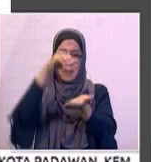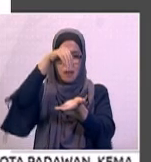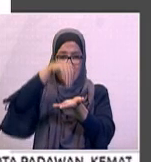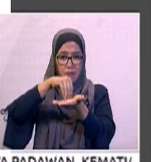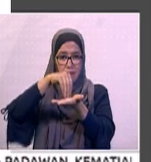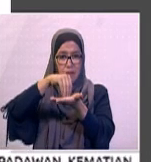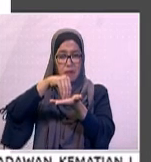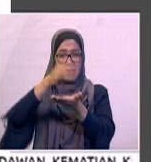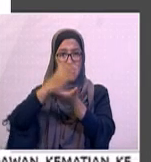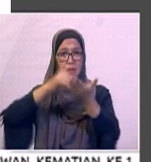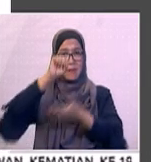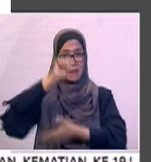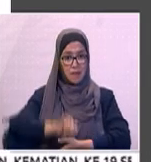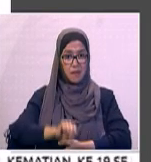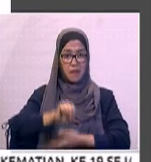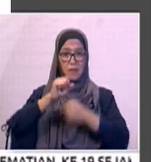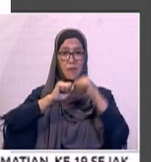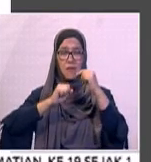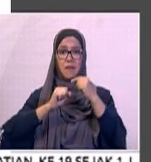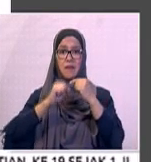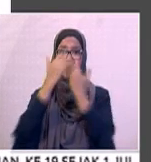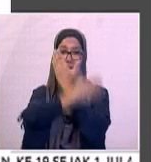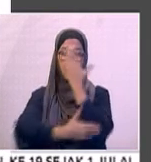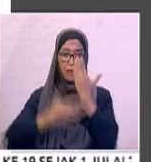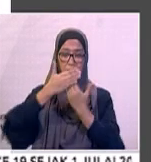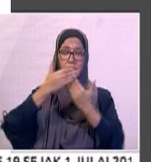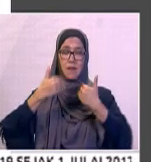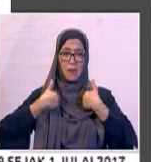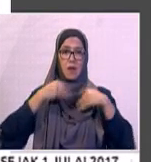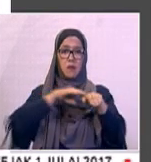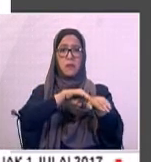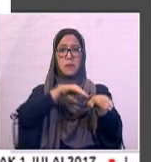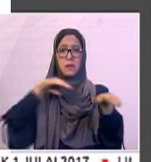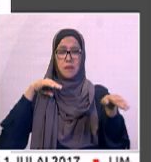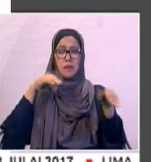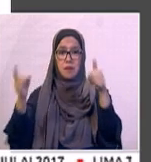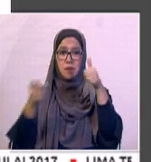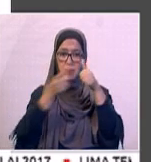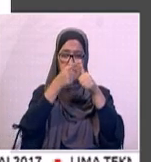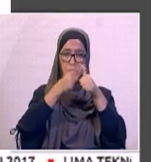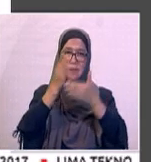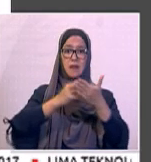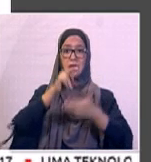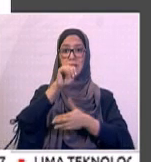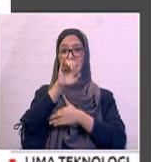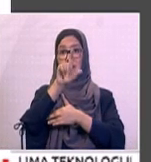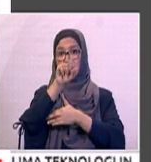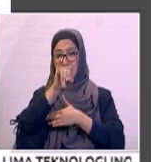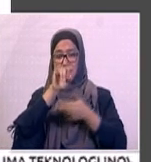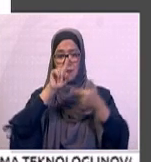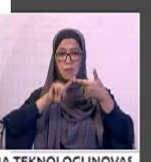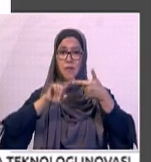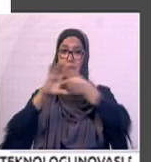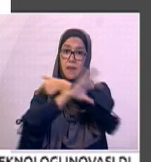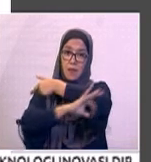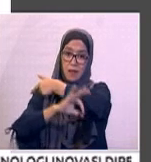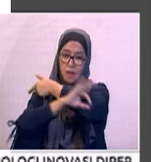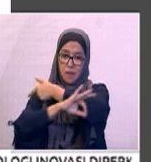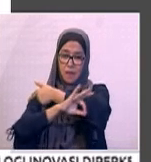di selatan Semenanjung Malaysia mengalami kesesakan. Yang pertamanya adalah di Nilai dan seterusnya di Negeri Sembilan